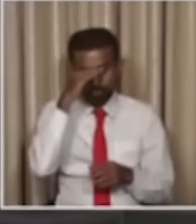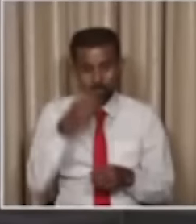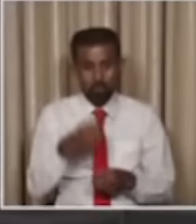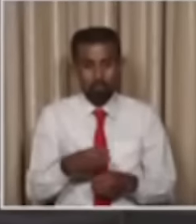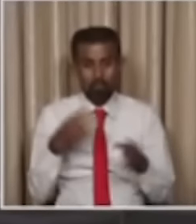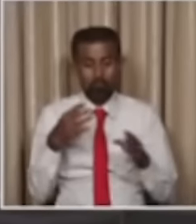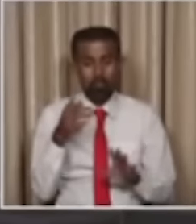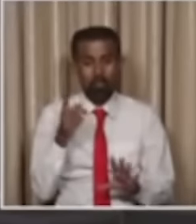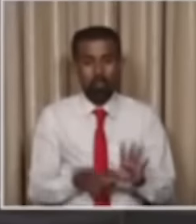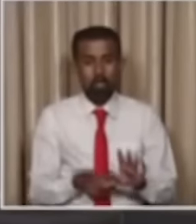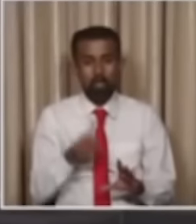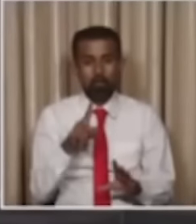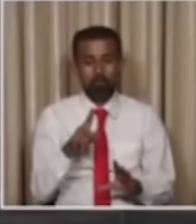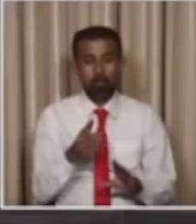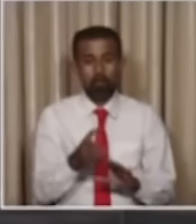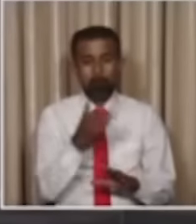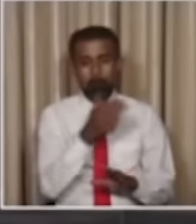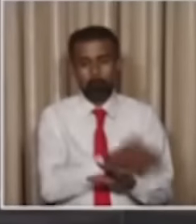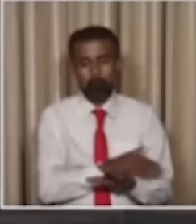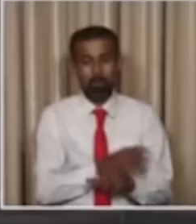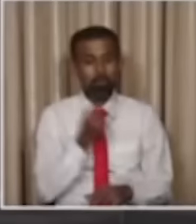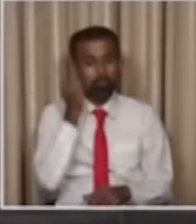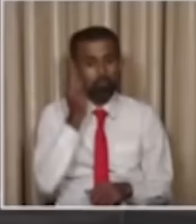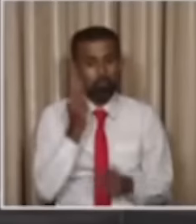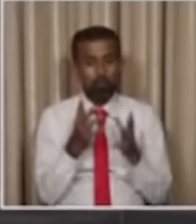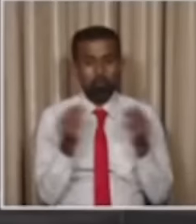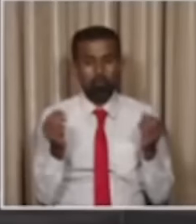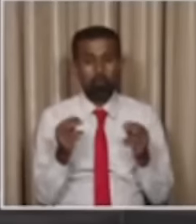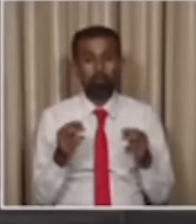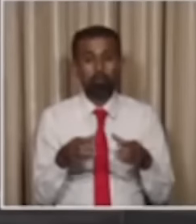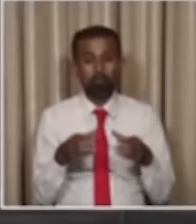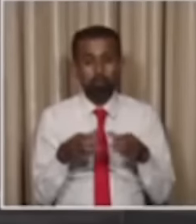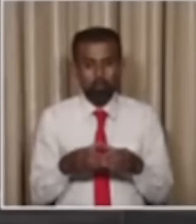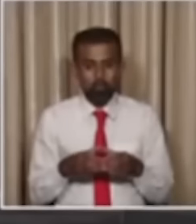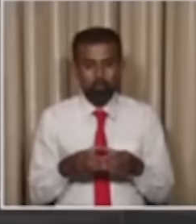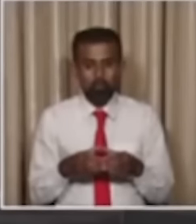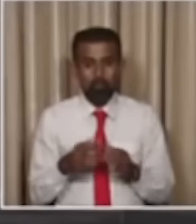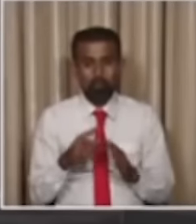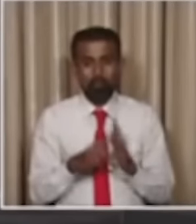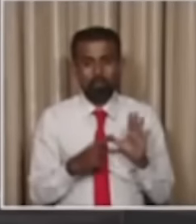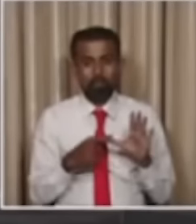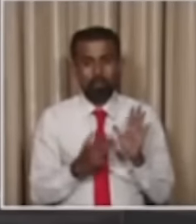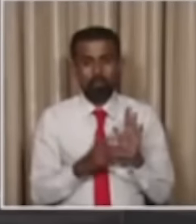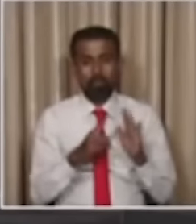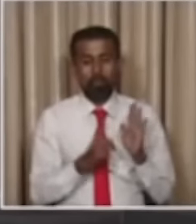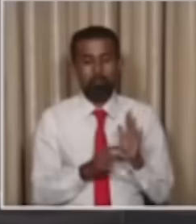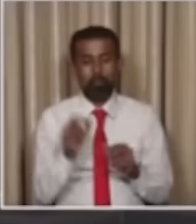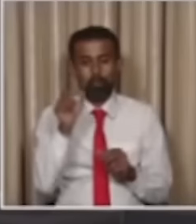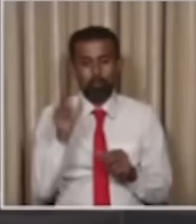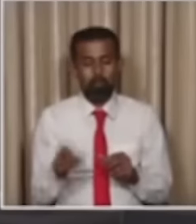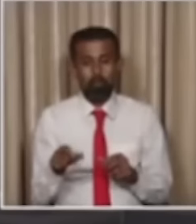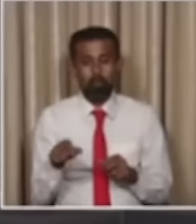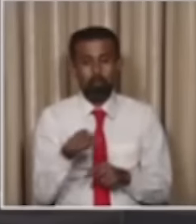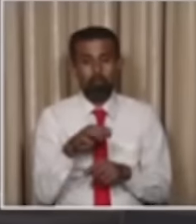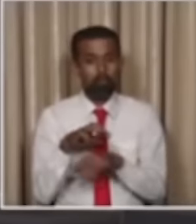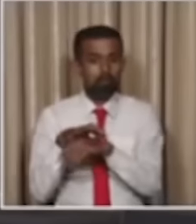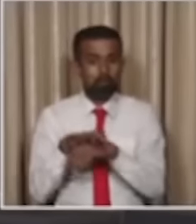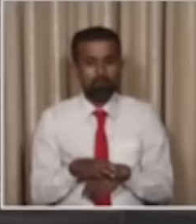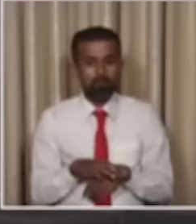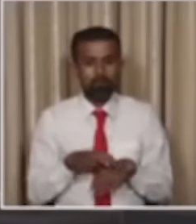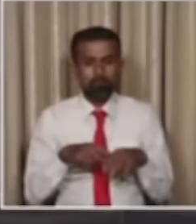ප්‍රහාරයට වසරකට පෙර තර්ස්ත මර්ධන හා විමර්ශන කොට්ටාසය විසින් ජමීල් නැමැත්තාව එම කොට්ටාශයට කැඳවා